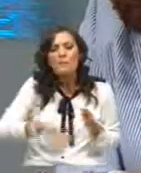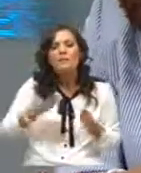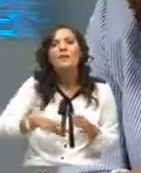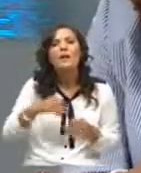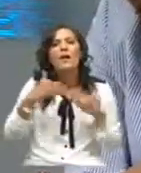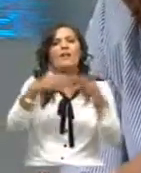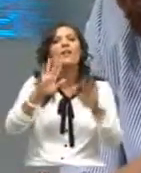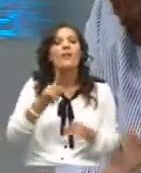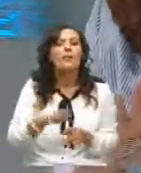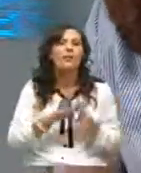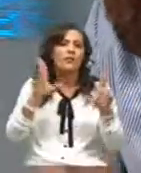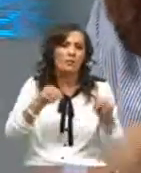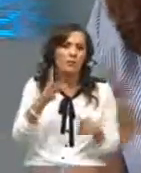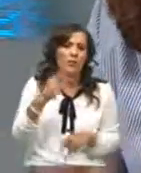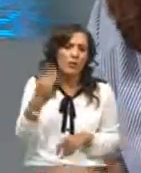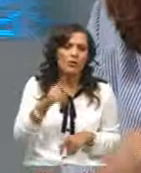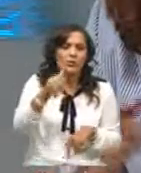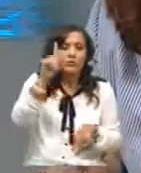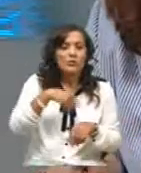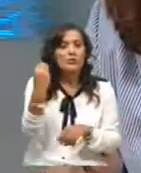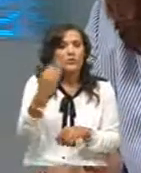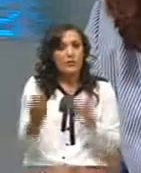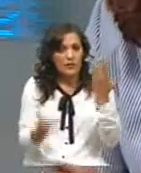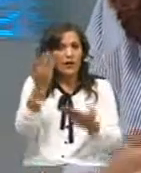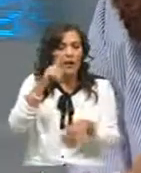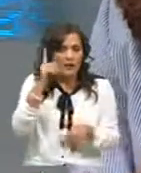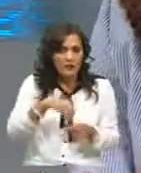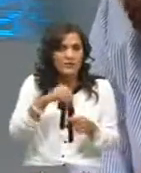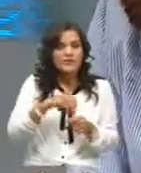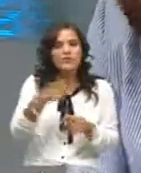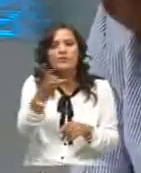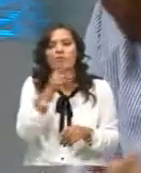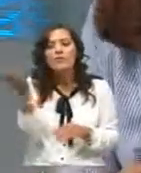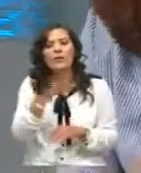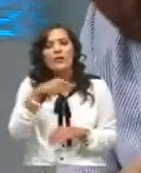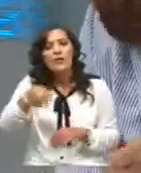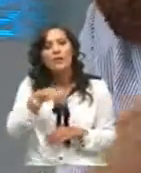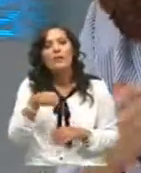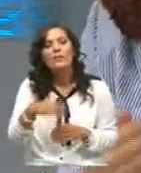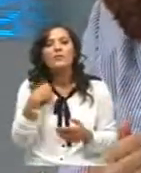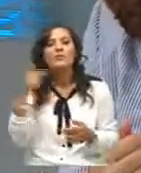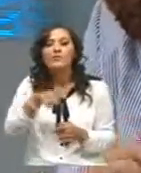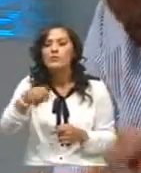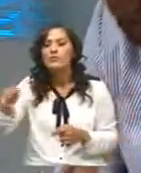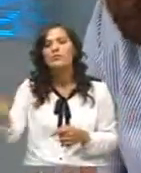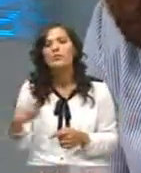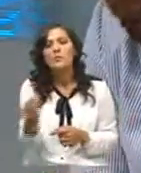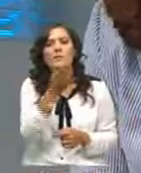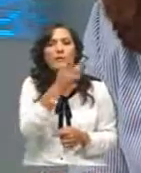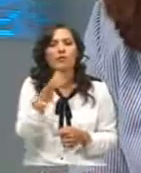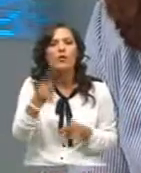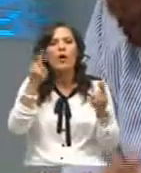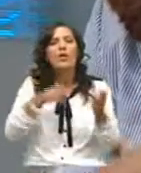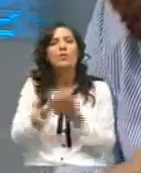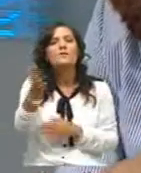tamamlanmış oluyor Biz büyük tabi süreci de güzel değerlendirdiği için sonuca geldi yani azından ben şunları şunları şunları Biliyorum bütün